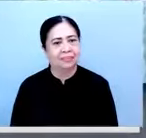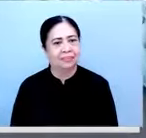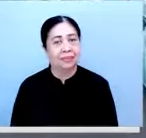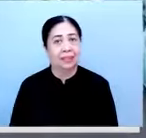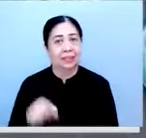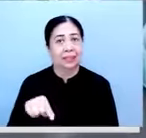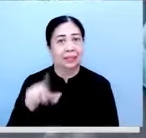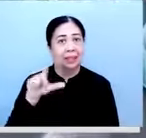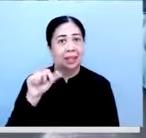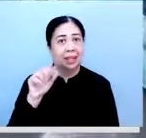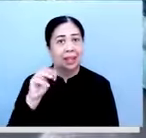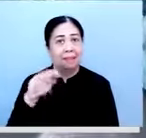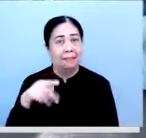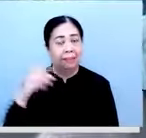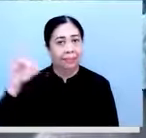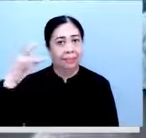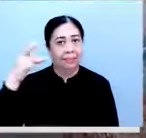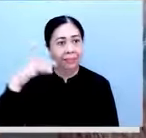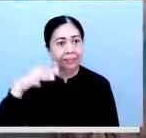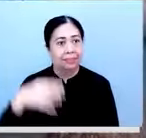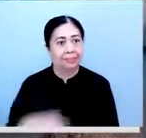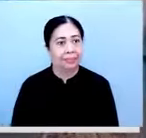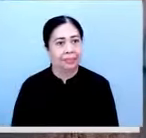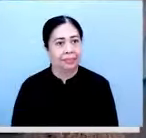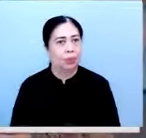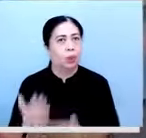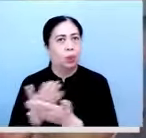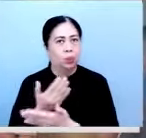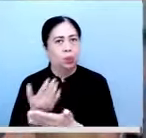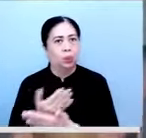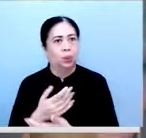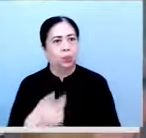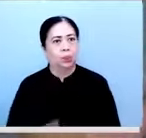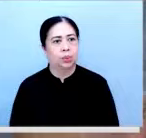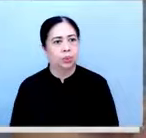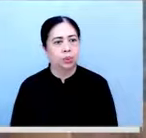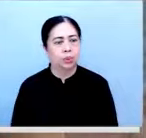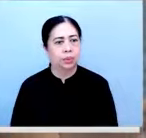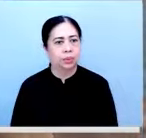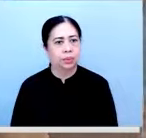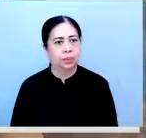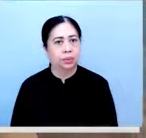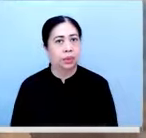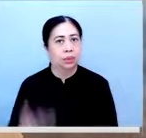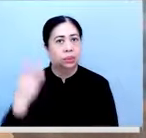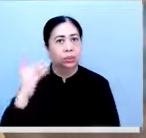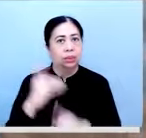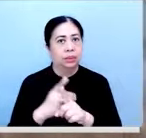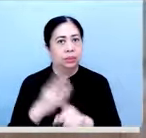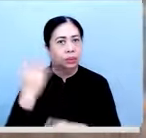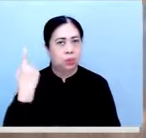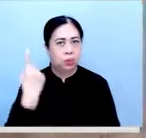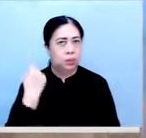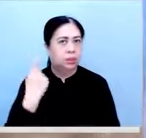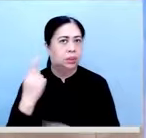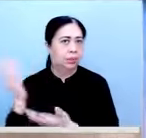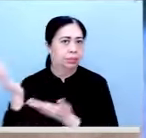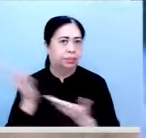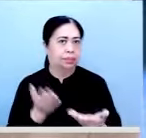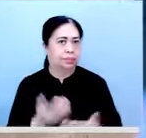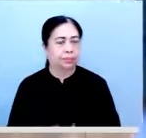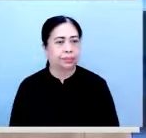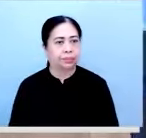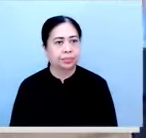natin, actually, bago lang yan sa market. Okay. Nung December, last year lang namin dinala yan.